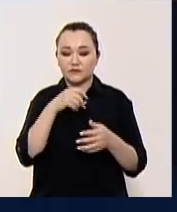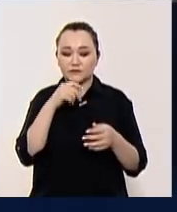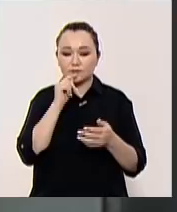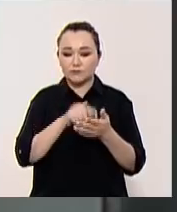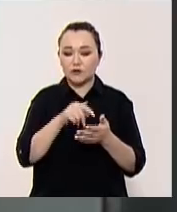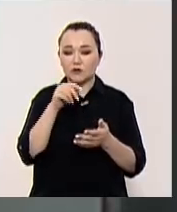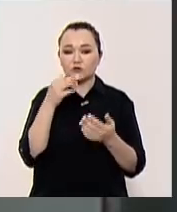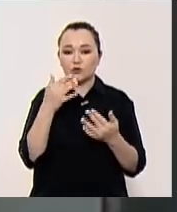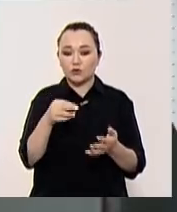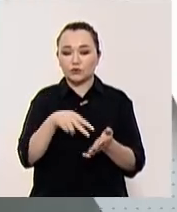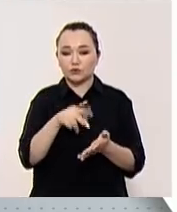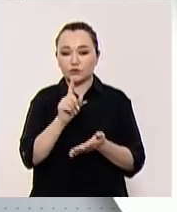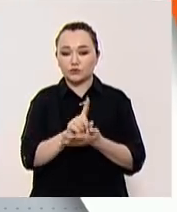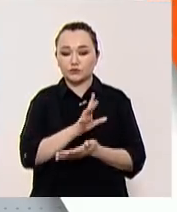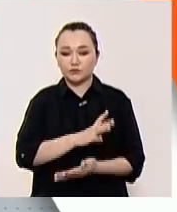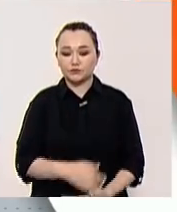мәнінде қанша болу керек?